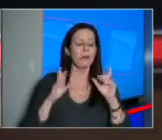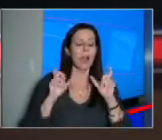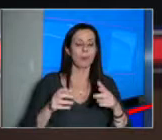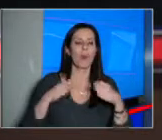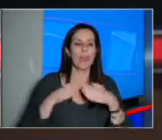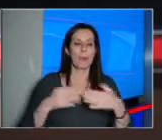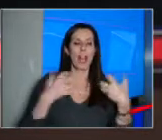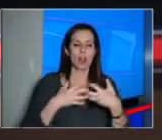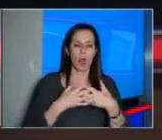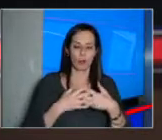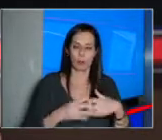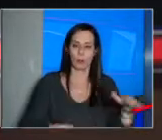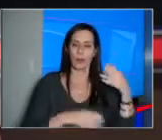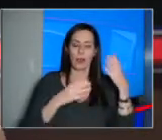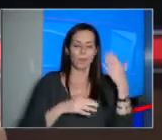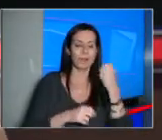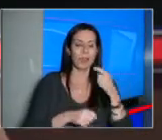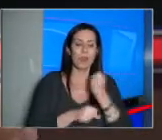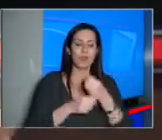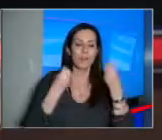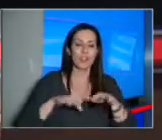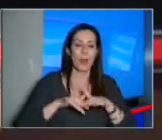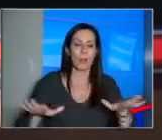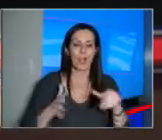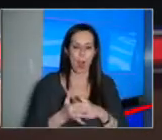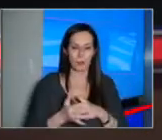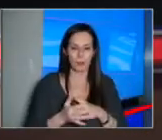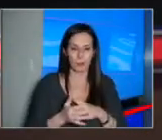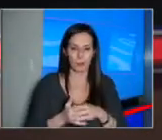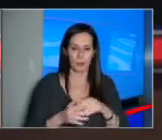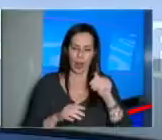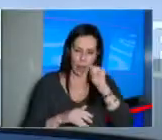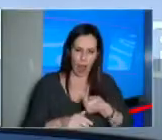אשדוד, גרמו למדינה להפסדים של מיליונים. ומה